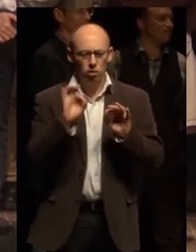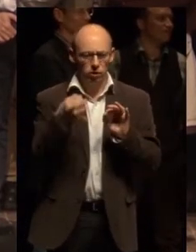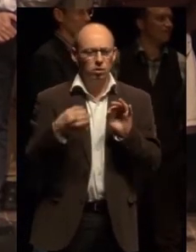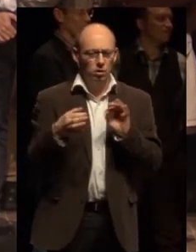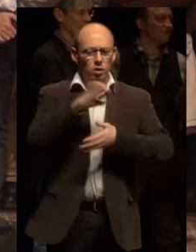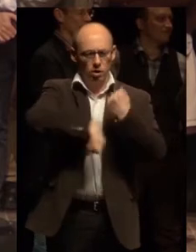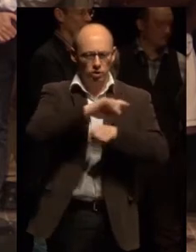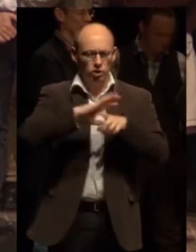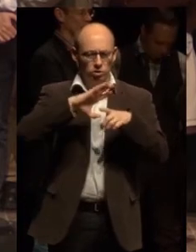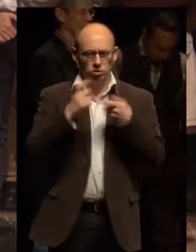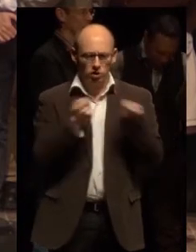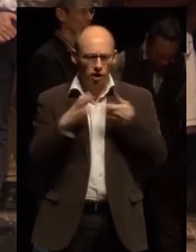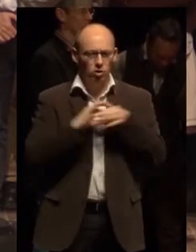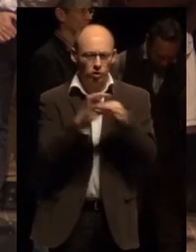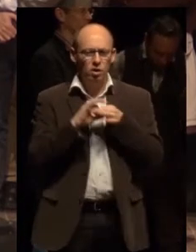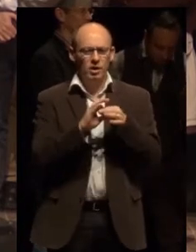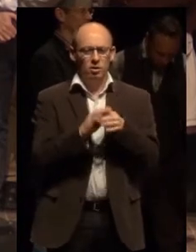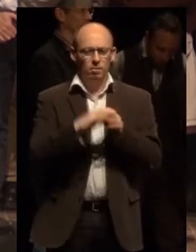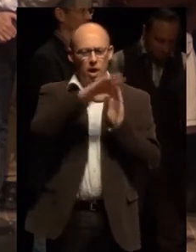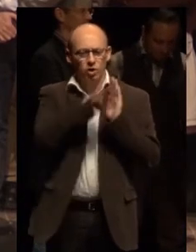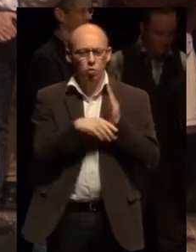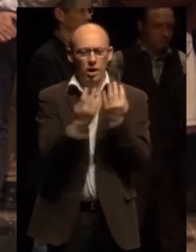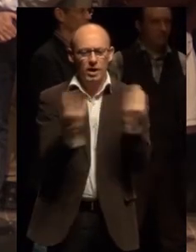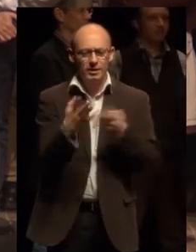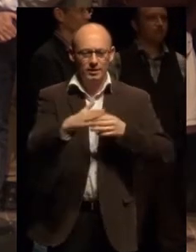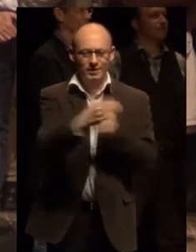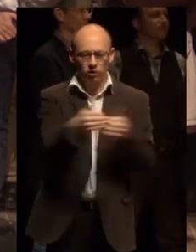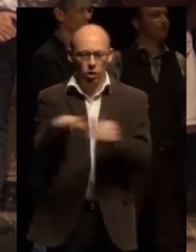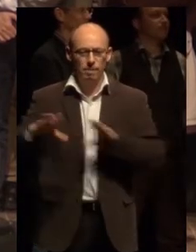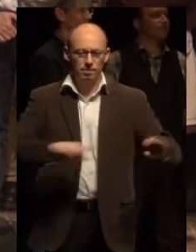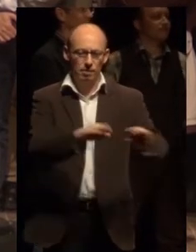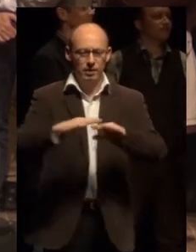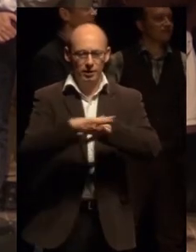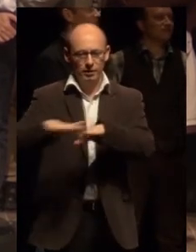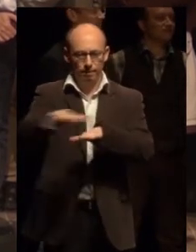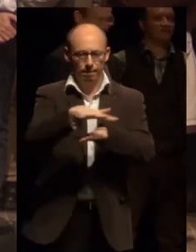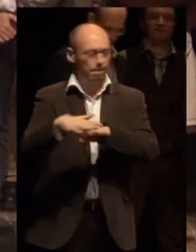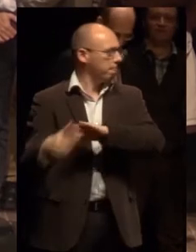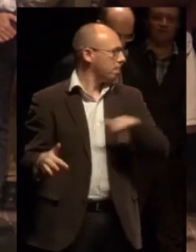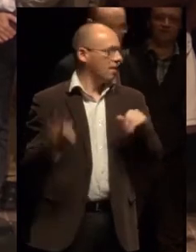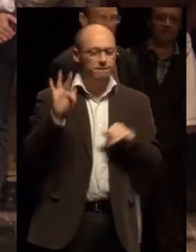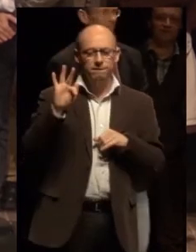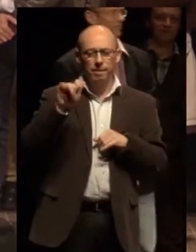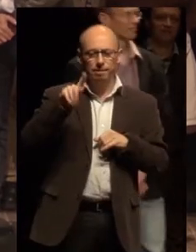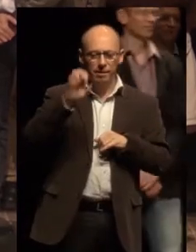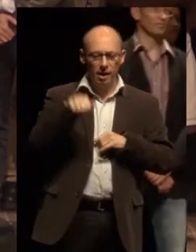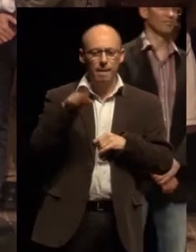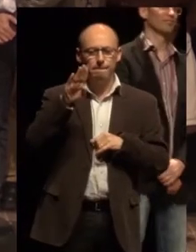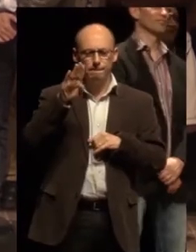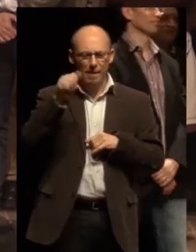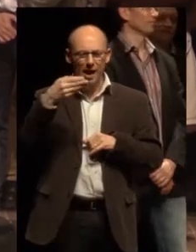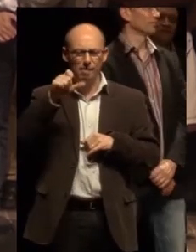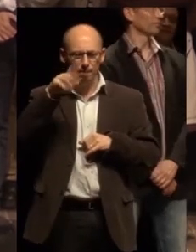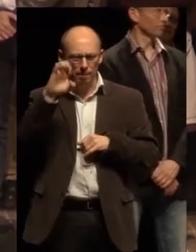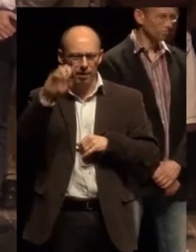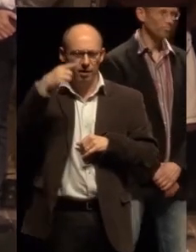qui coordonnera les adjoints de secteur. Ici, alors, je vais prendre Fabien Malbé, qui est